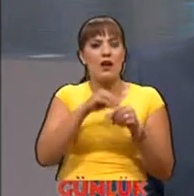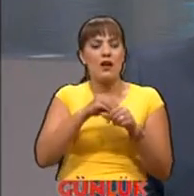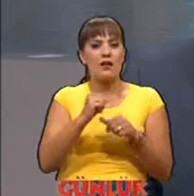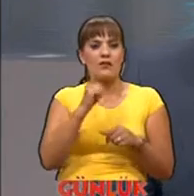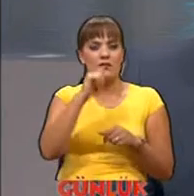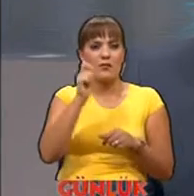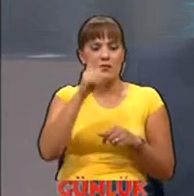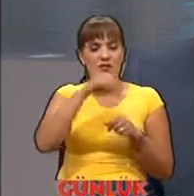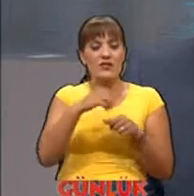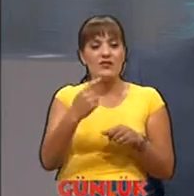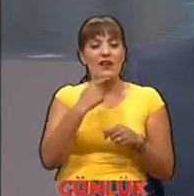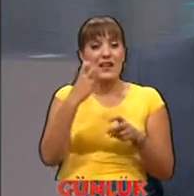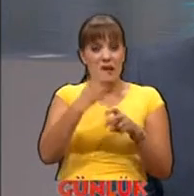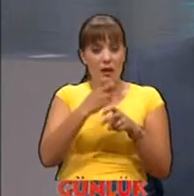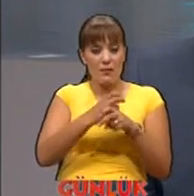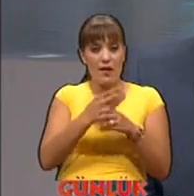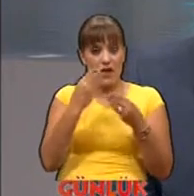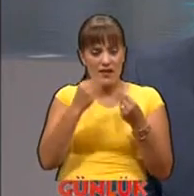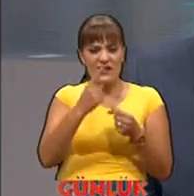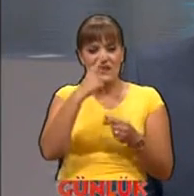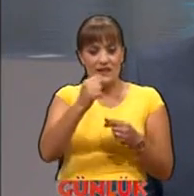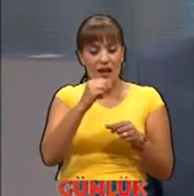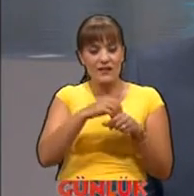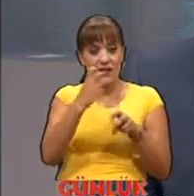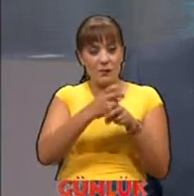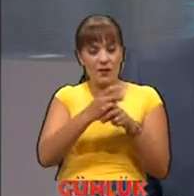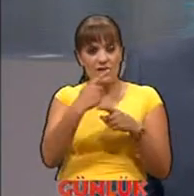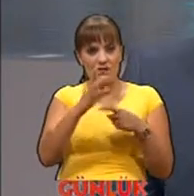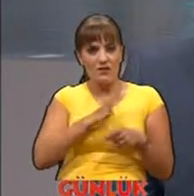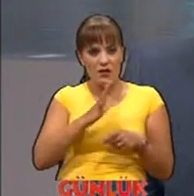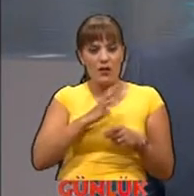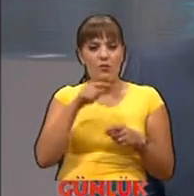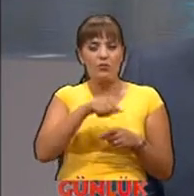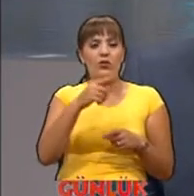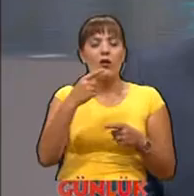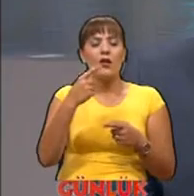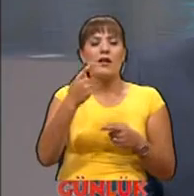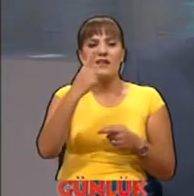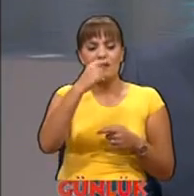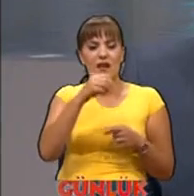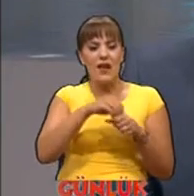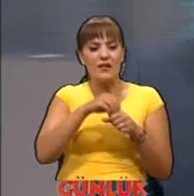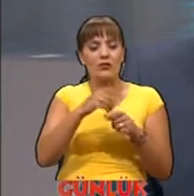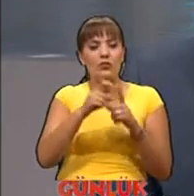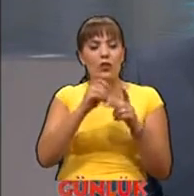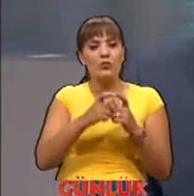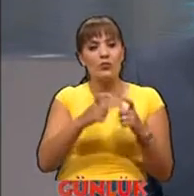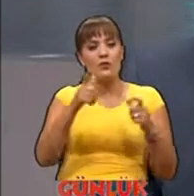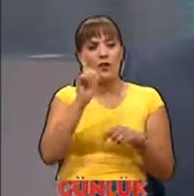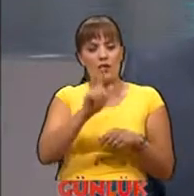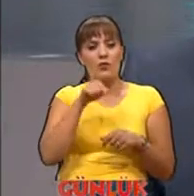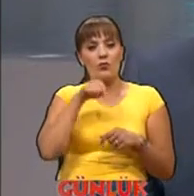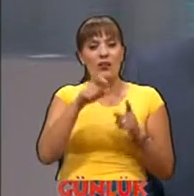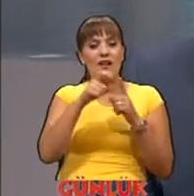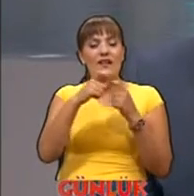yerine getirmek için. Şimdi çene kemiği eridiyse eğer, sert dokuda bir eksiklik varsa, tabii burada sert doku augmentasyon, yani sert dokuyu büyütmek